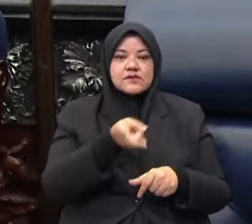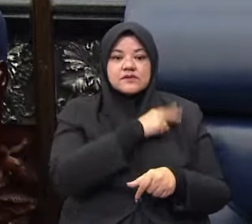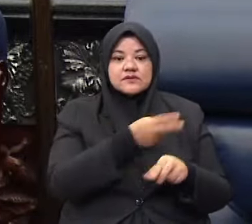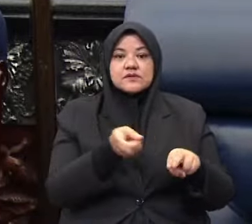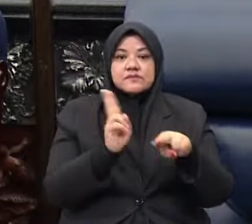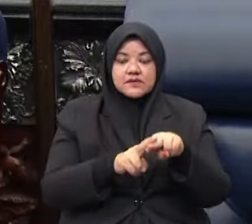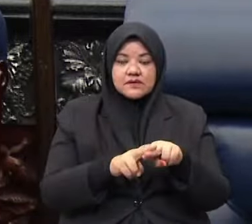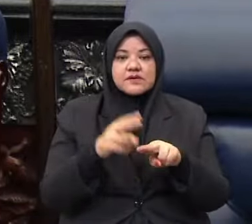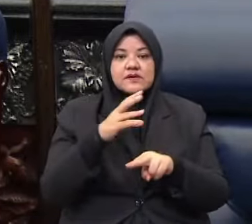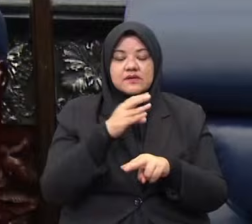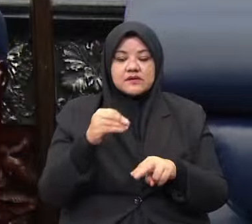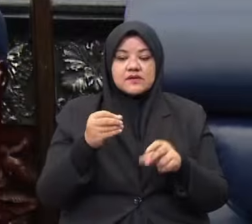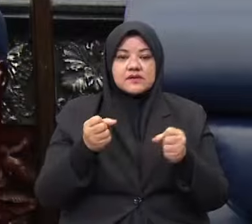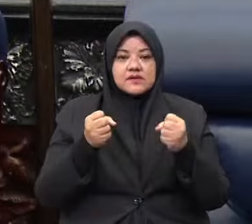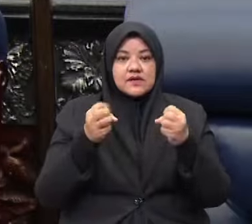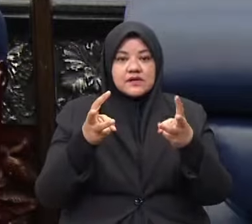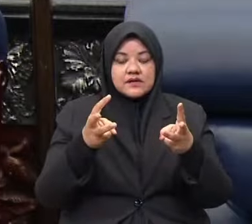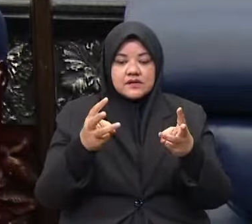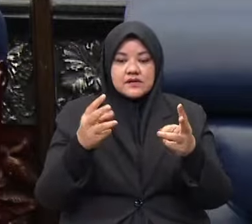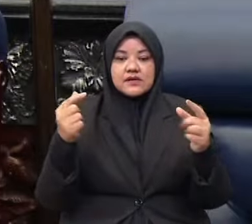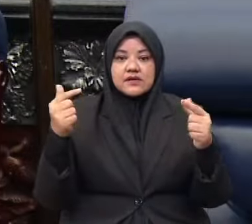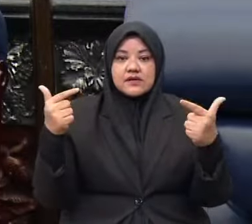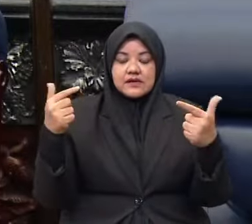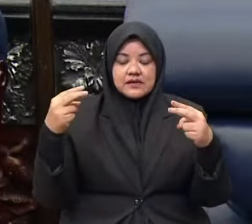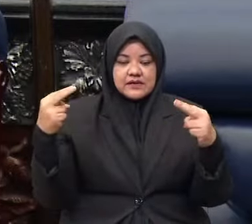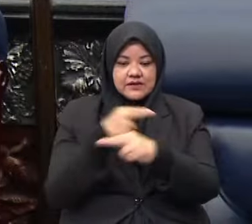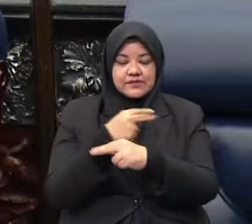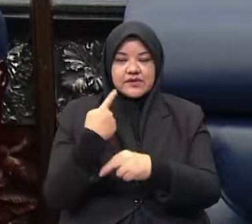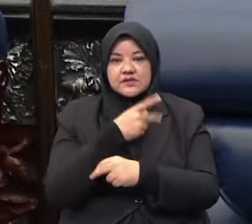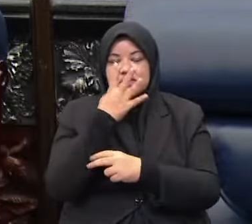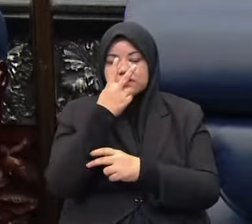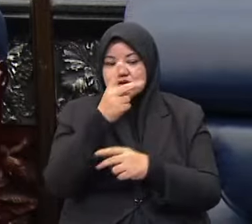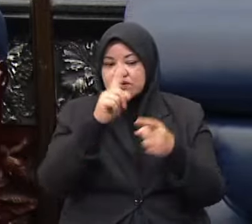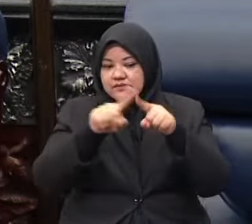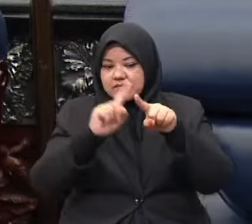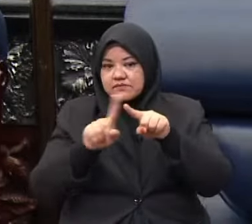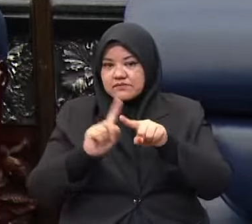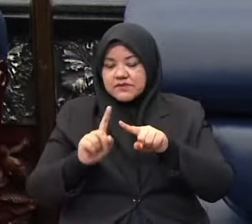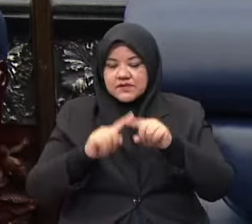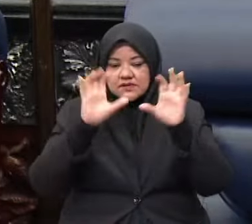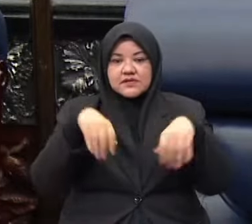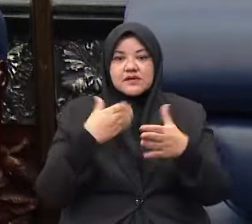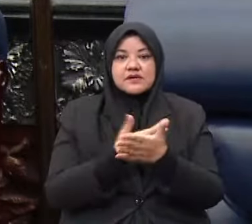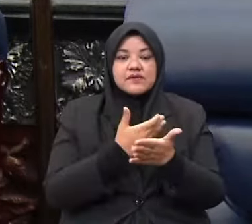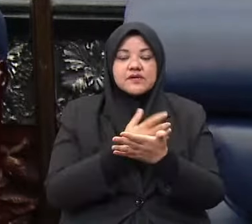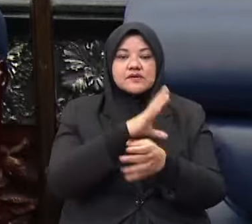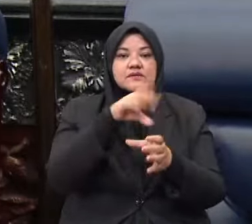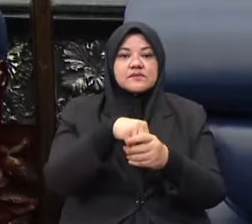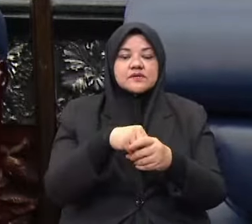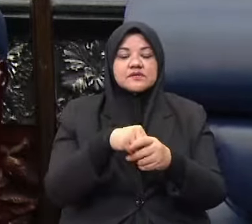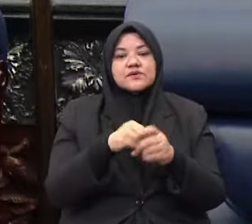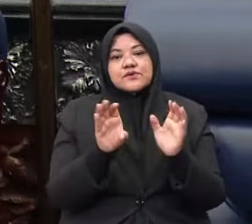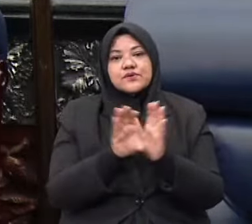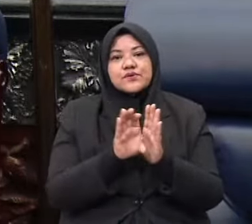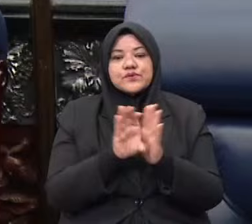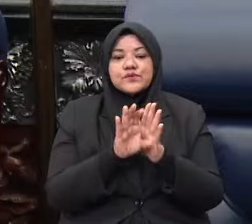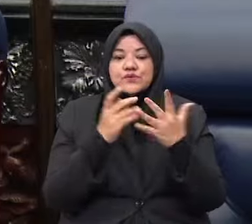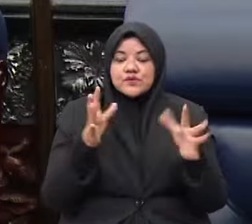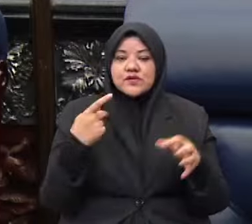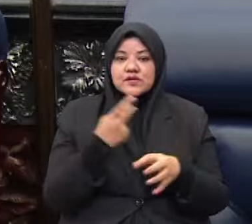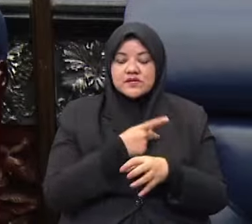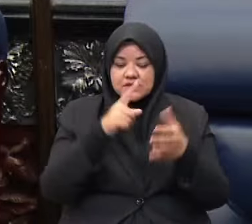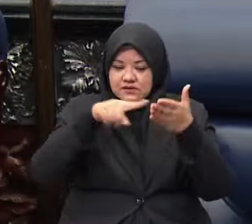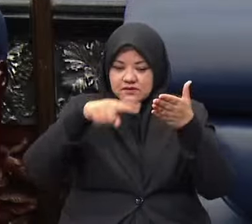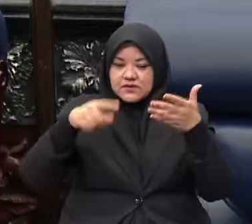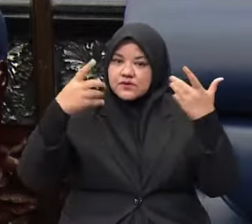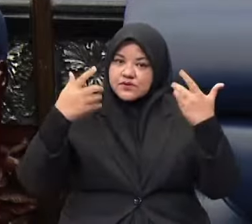bertambahan. Dan di Debor Raya kita akan cuba melihat pelbagai pendekatan baru. Termasuklah antaranya yang telah pun kita telah